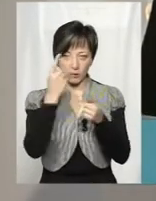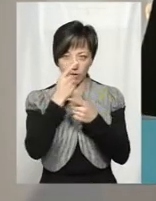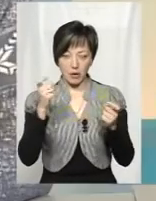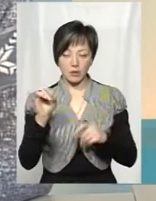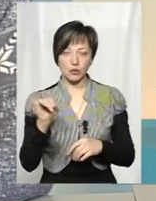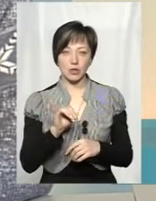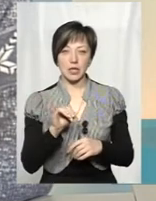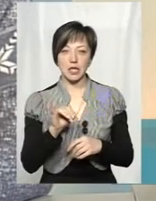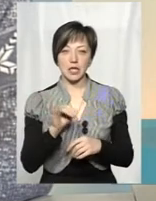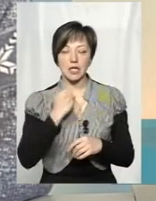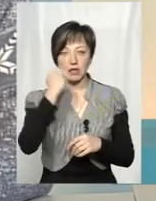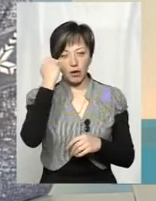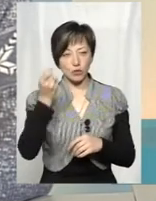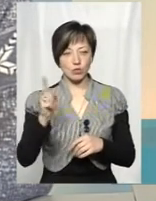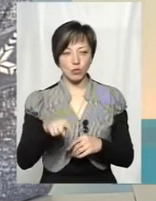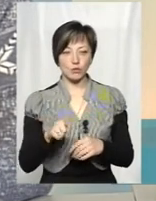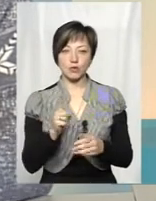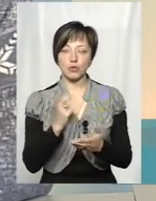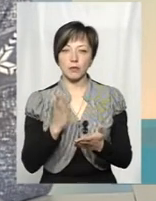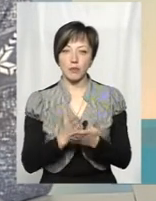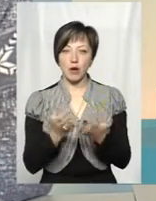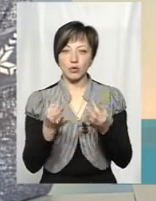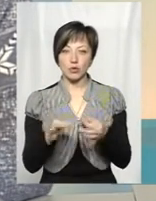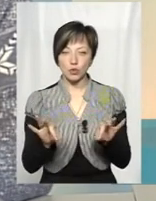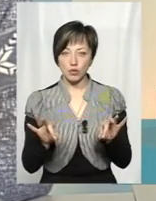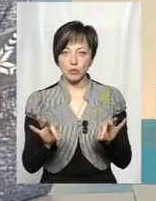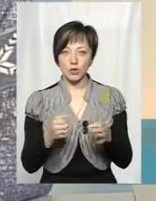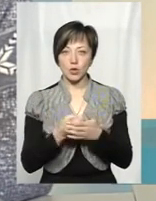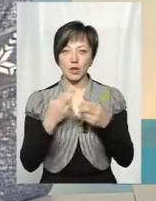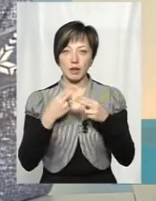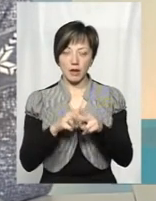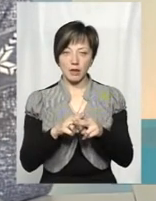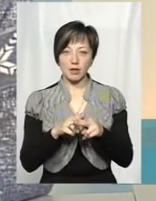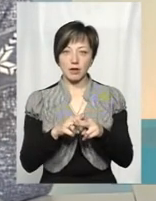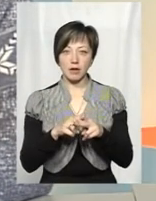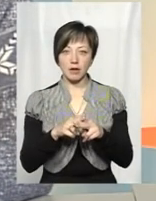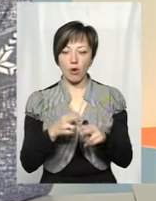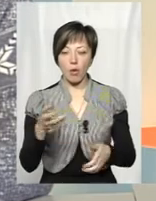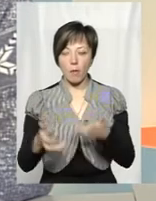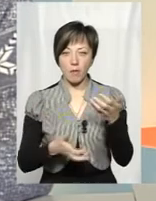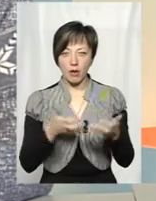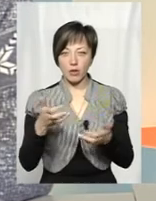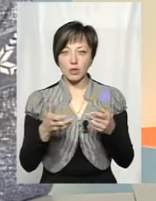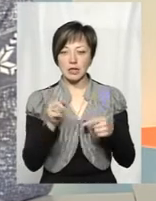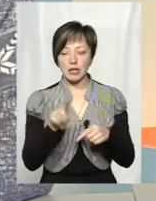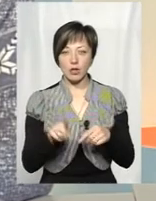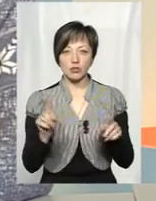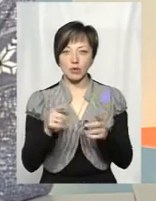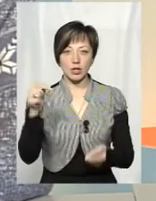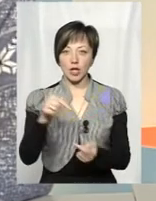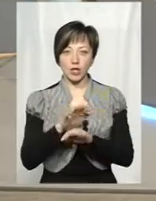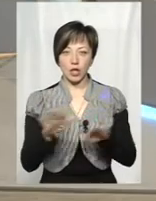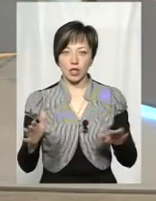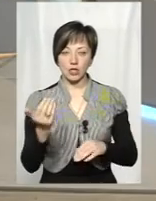і, дякуючи тому, що мають доступ до техніки, копають те, що не належить